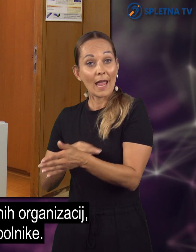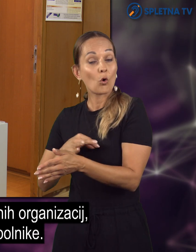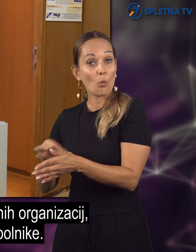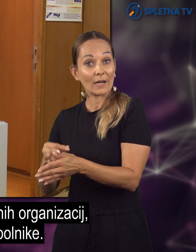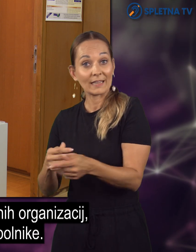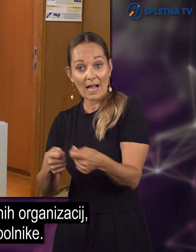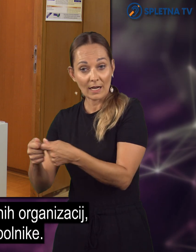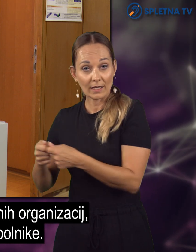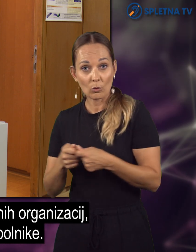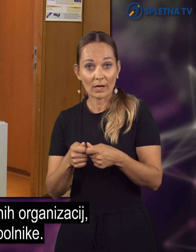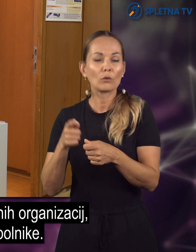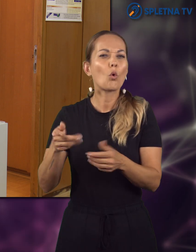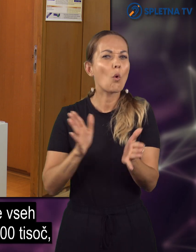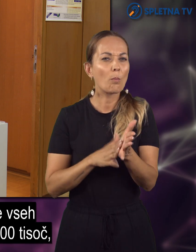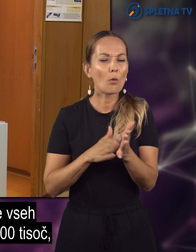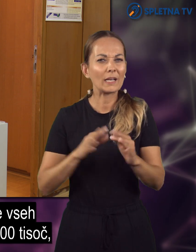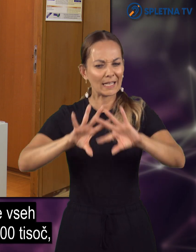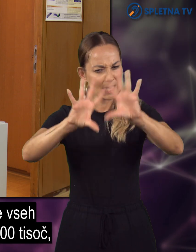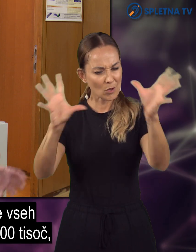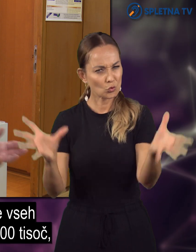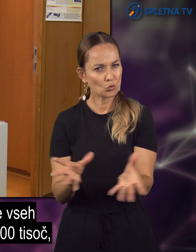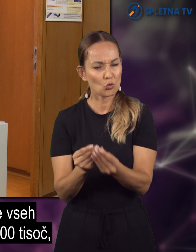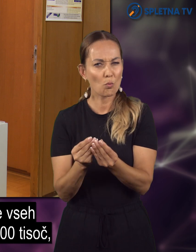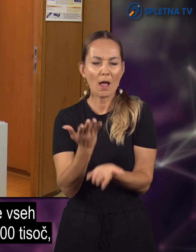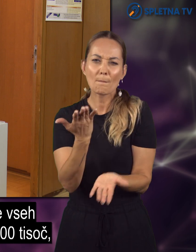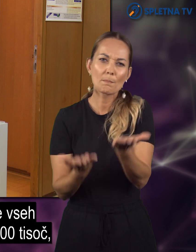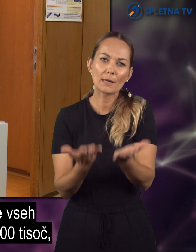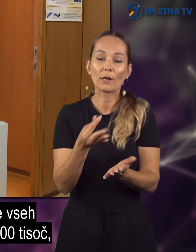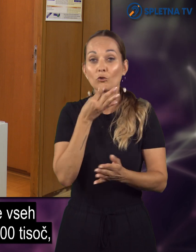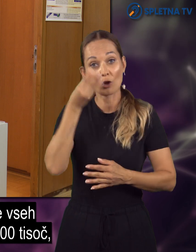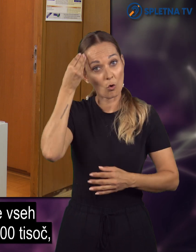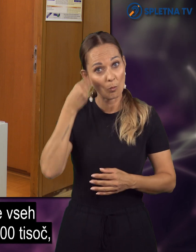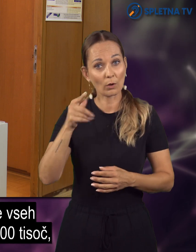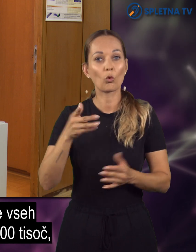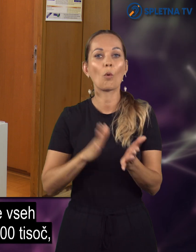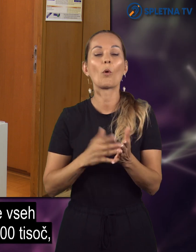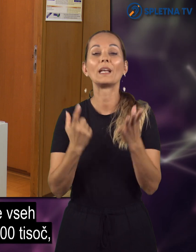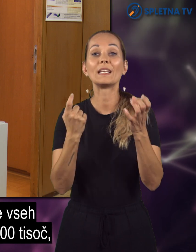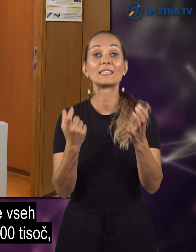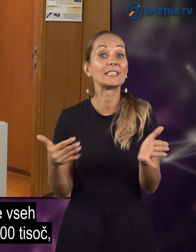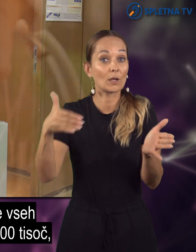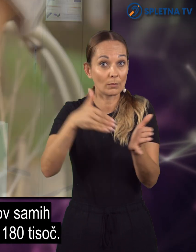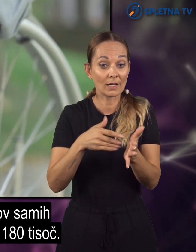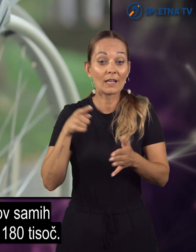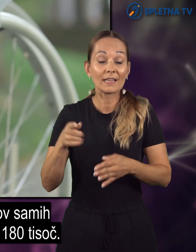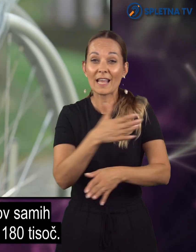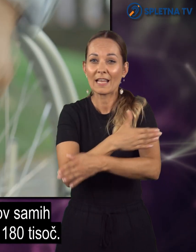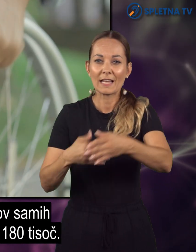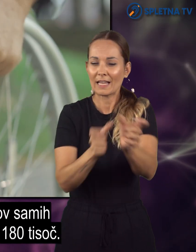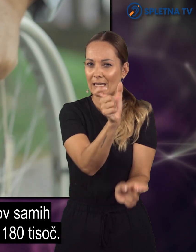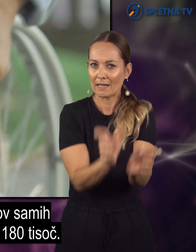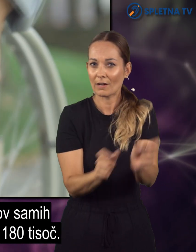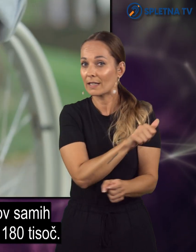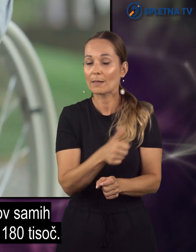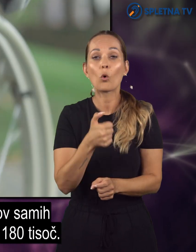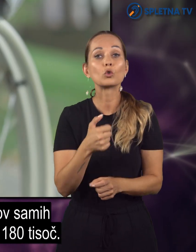organizacij, se pravi tudi bolnike. No, se mislim, da vseh skupaj je okoli, če upoštevamo, to je okoli 700.000, ampak invalidov samih je pa